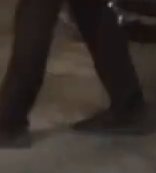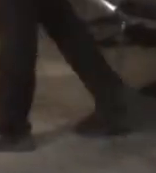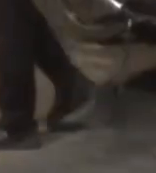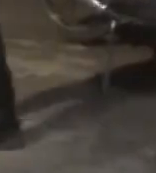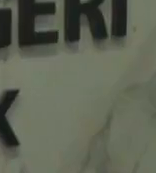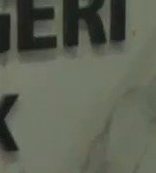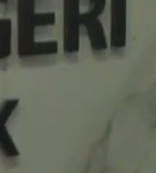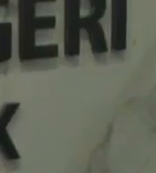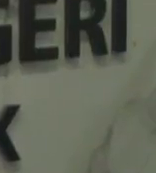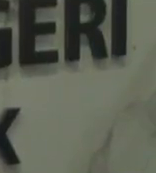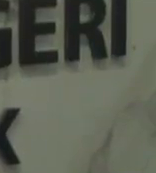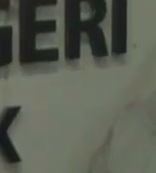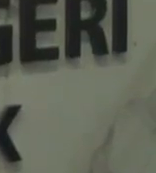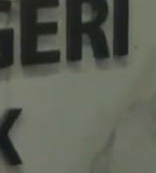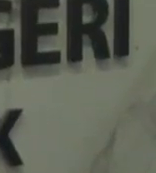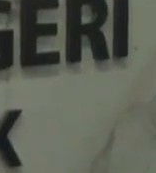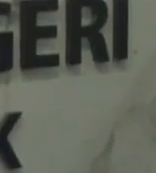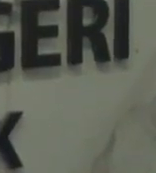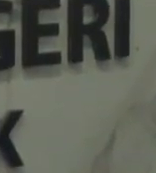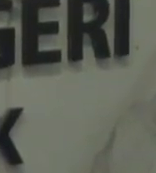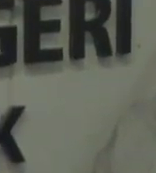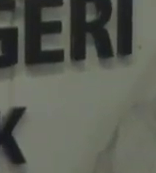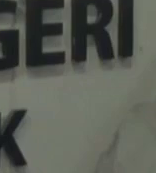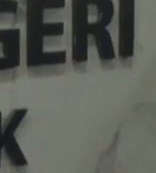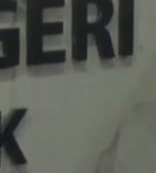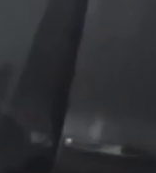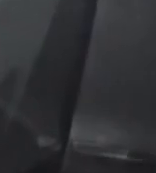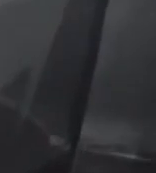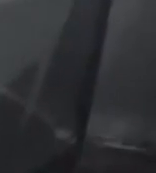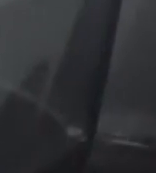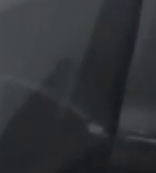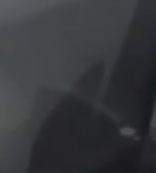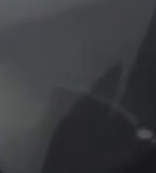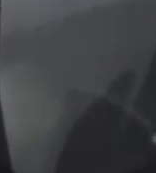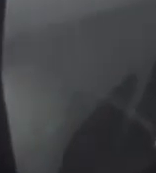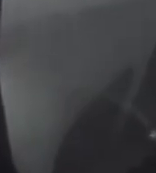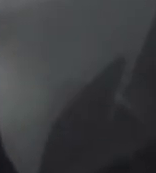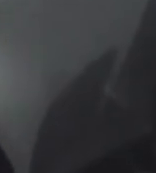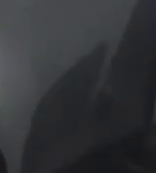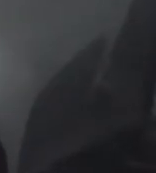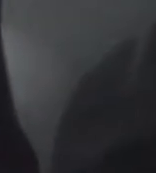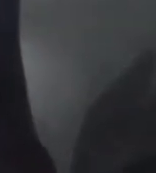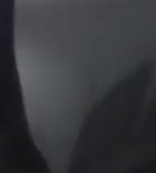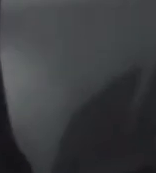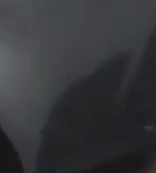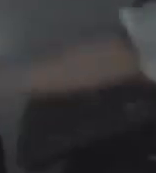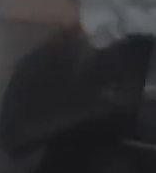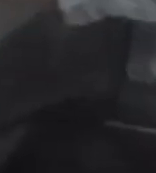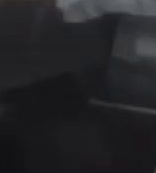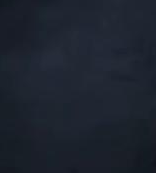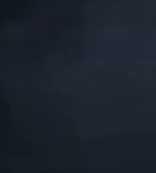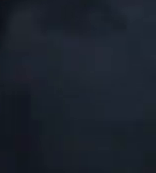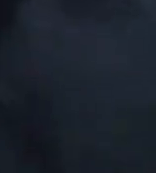2017 lalu. Dalam kasus penggelapan uang tersebut, Hendra tidak membayarkan biaya pengurusan balik nama 3 sertifikat tanah